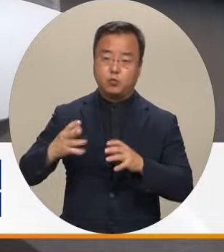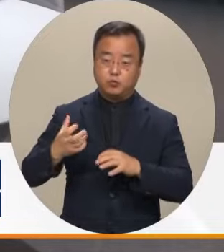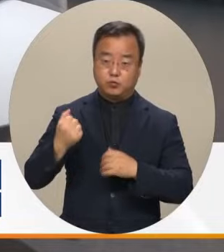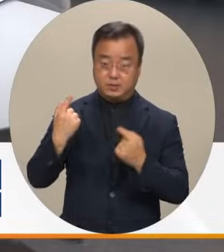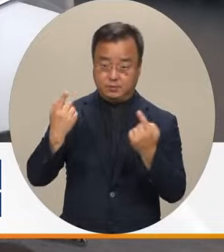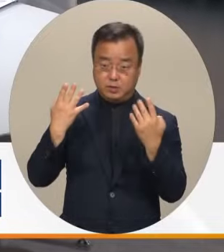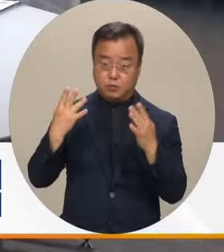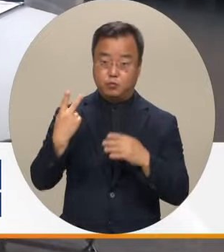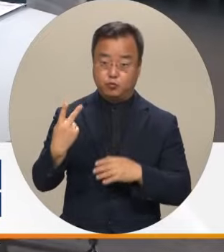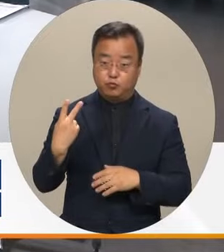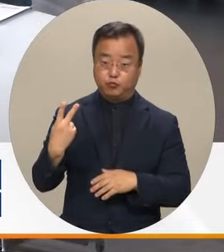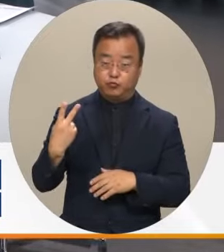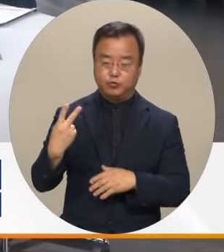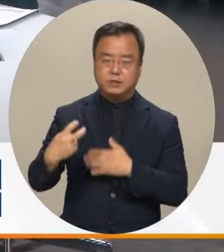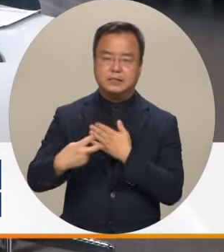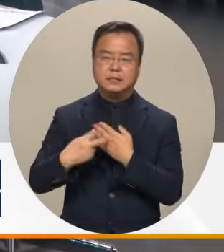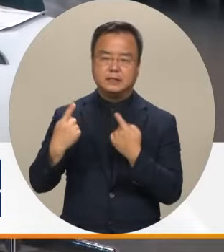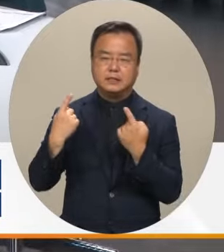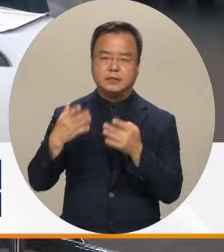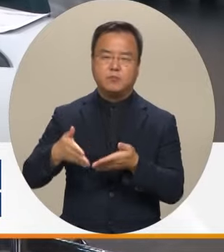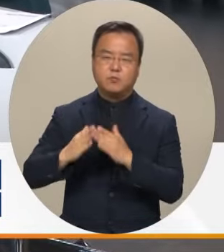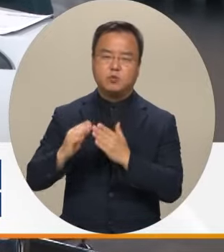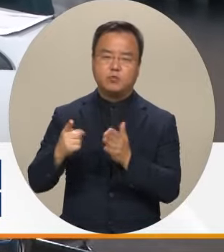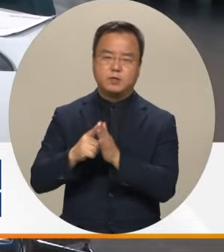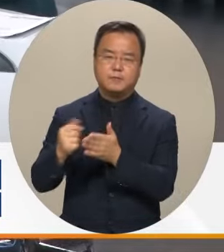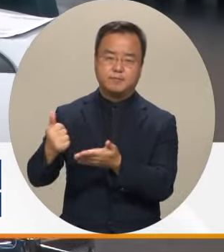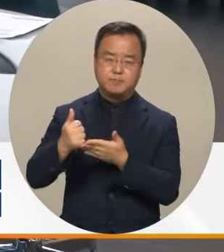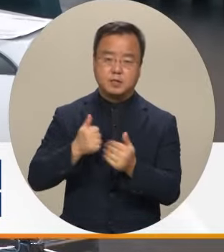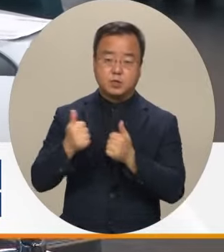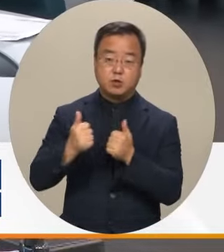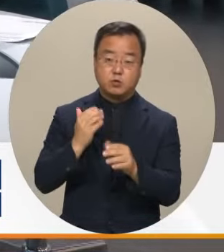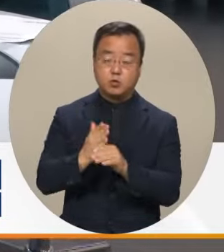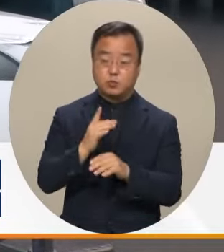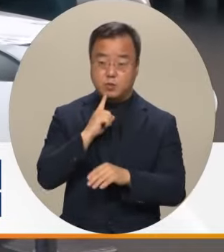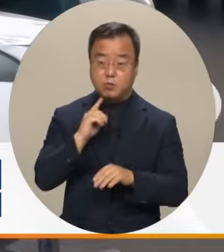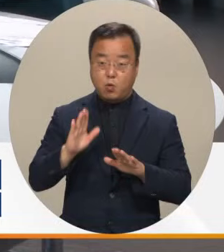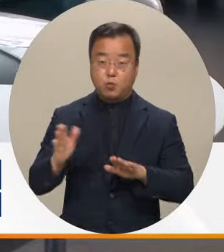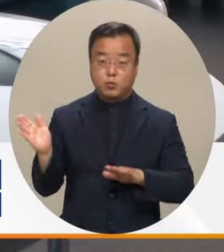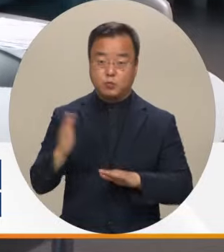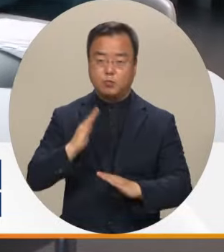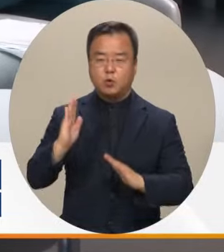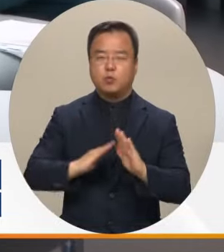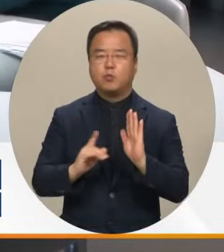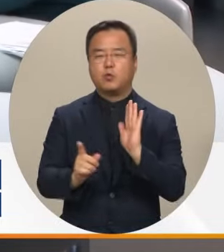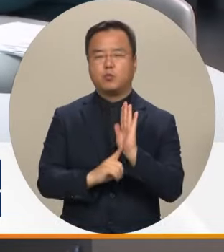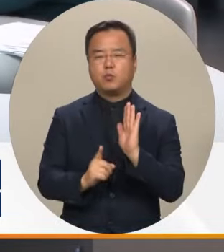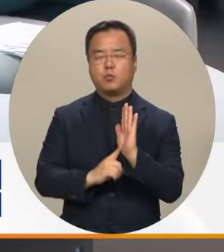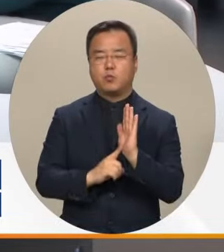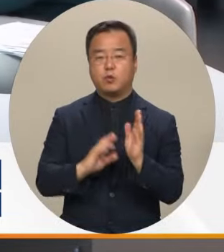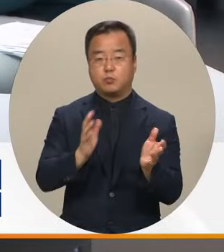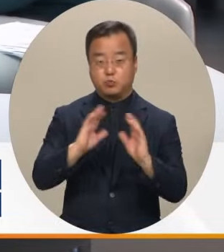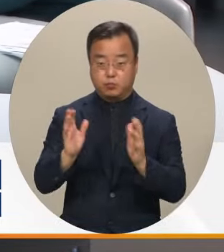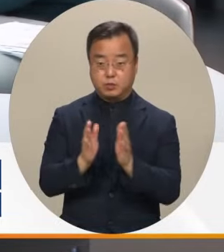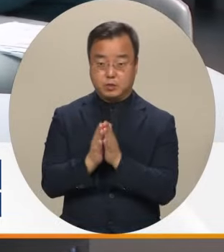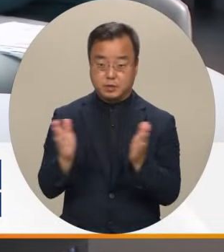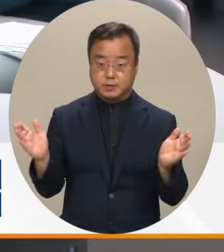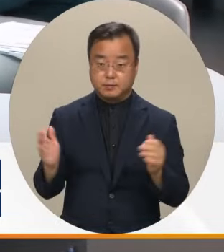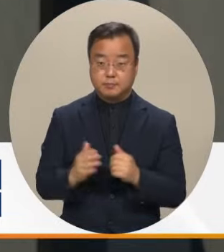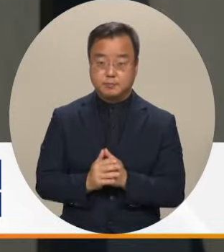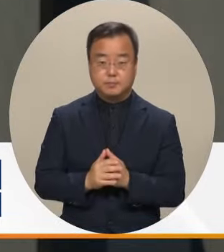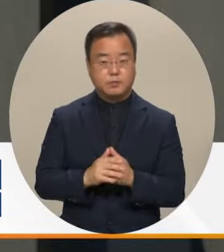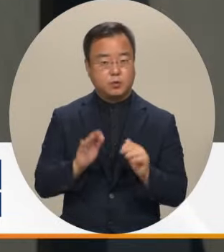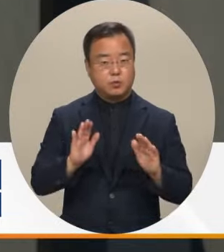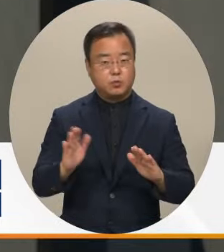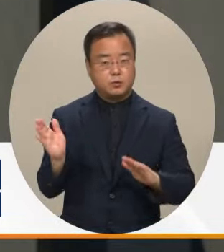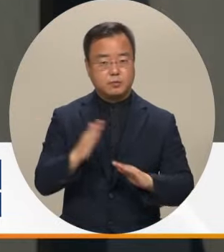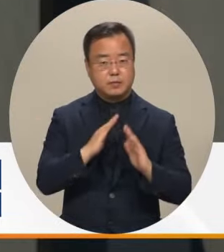의과대학을 유치하는 경쟁 중이라고 보도해 드렸는데요 오늘부터 공모를 위한 공청회 시작했다고요네 오늘부터